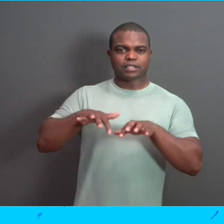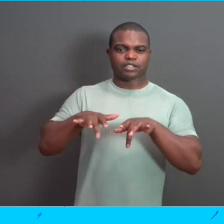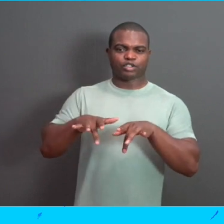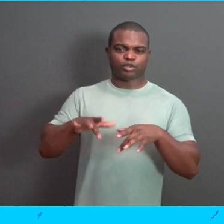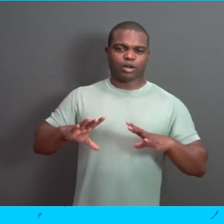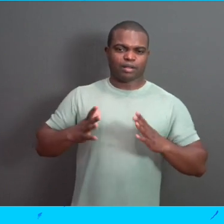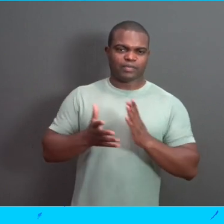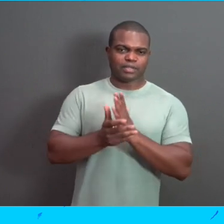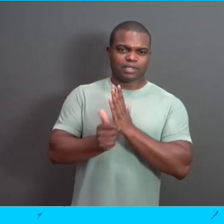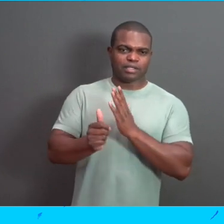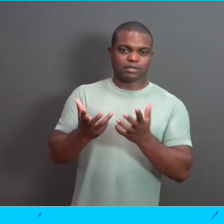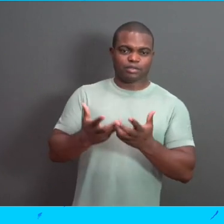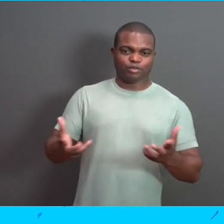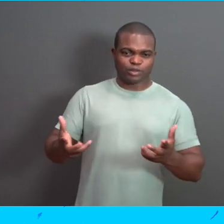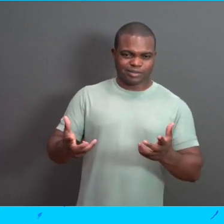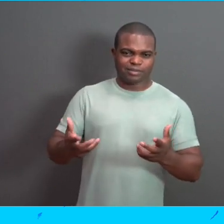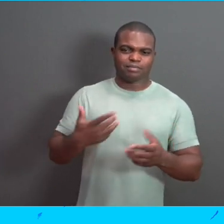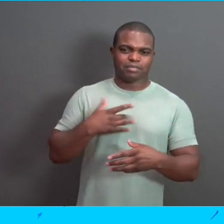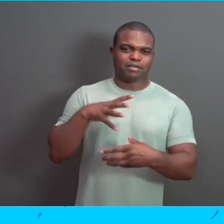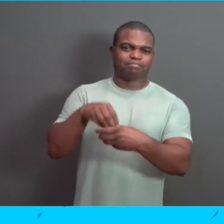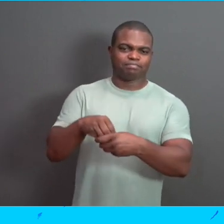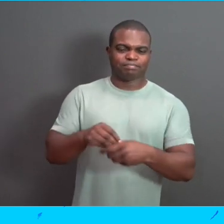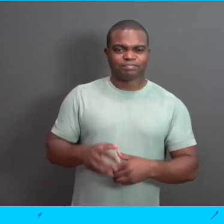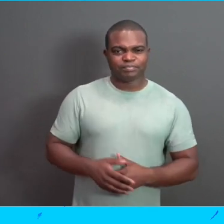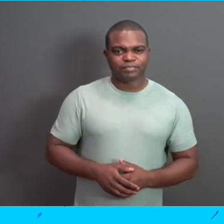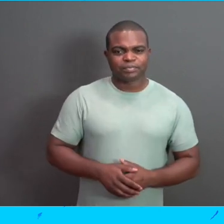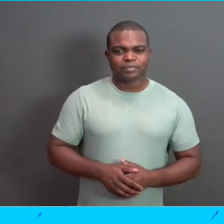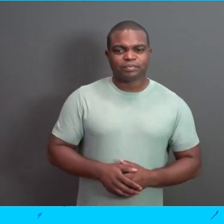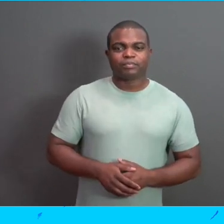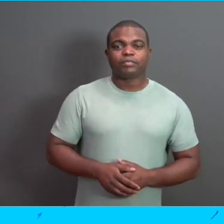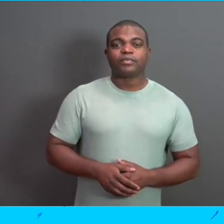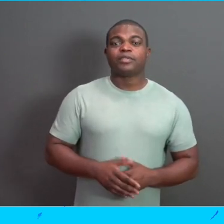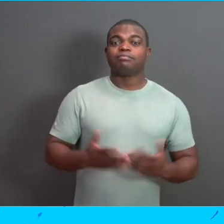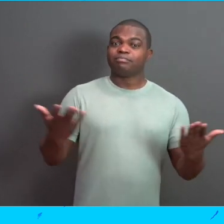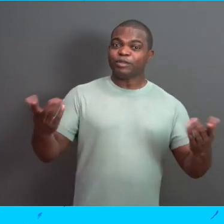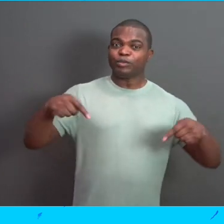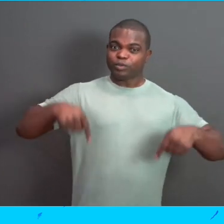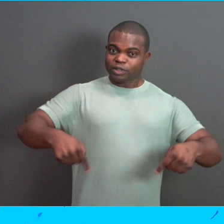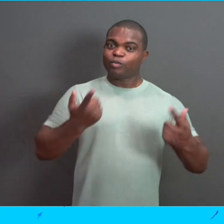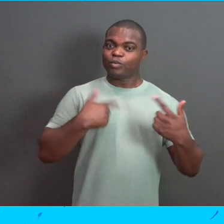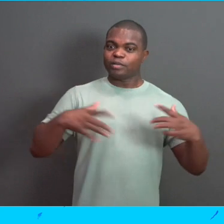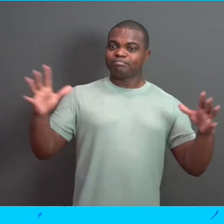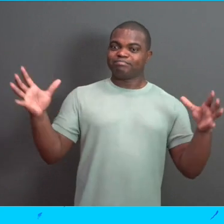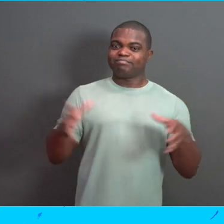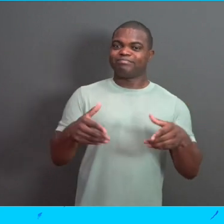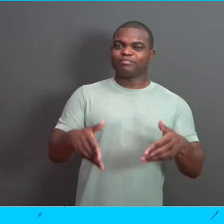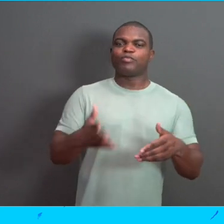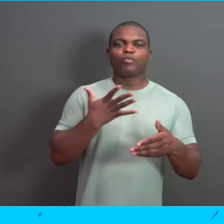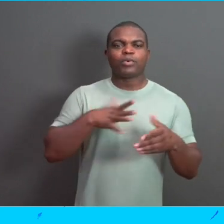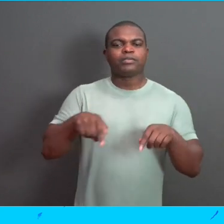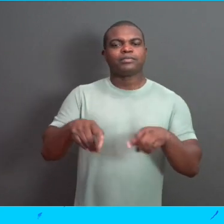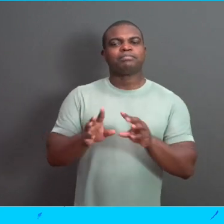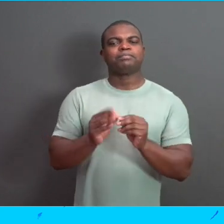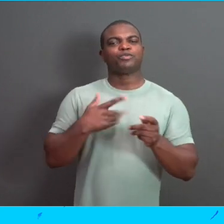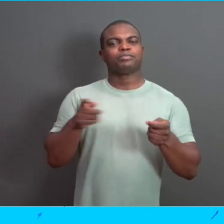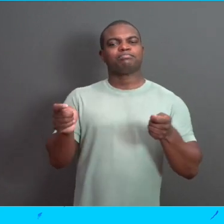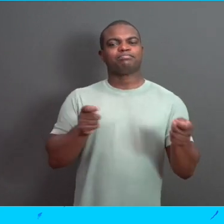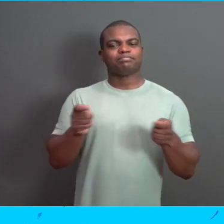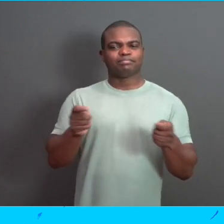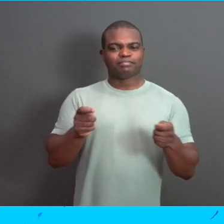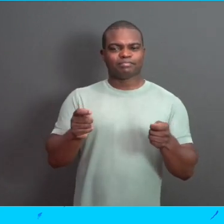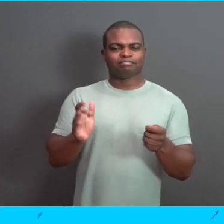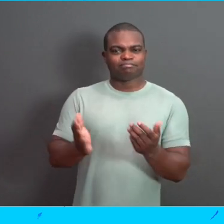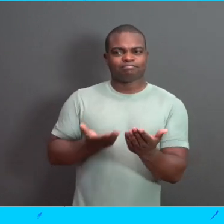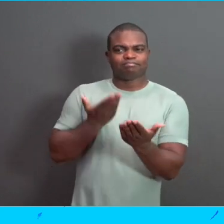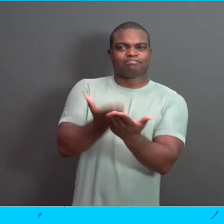de coordination. Et aujourd'hui, nous sommes là pour modérer et donner aux